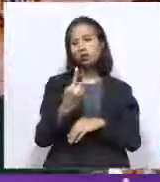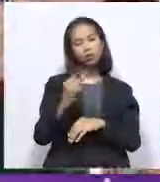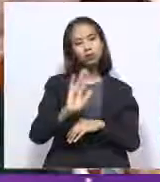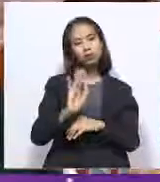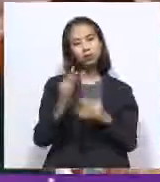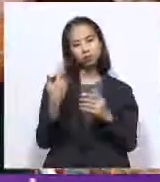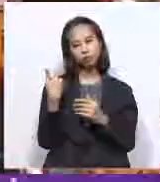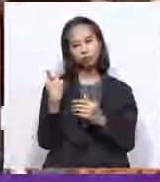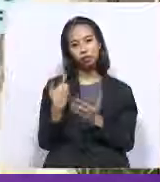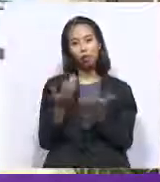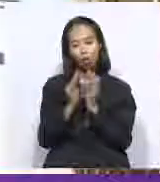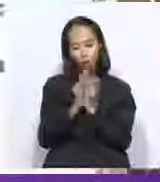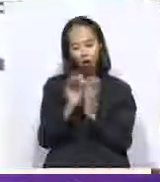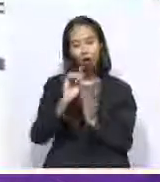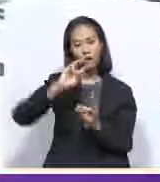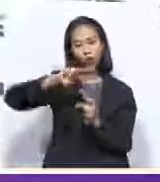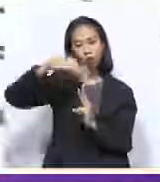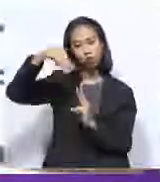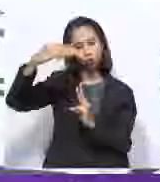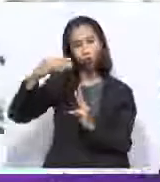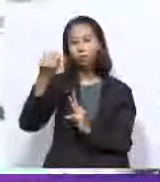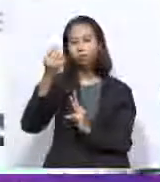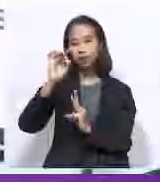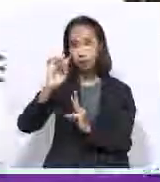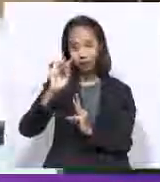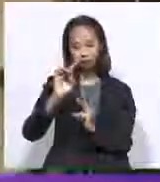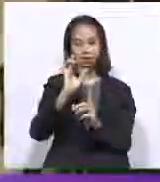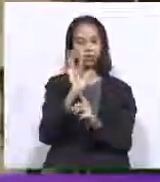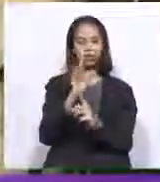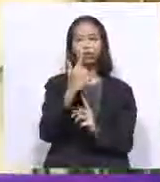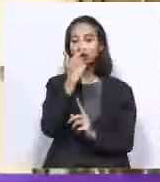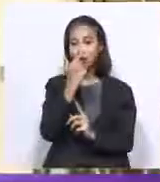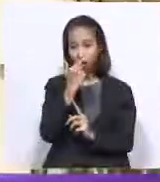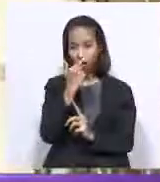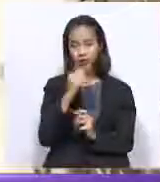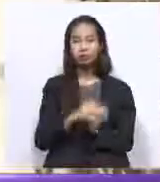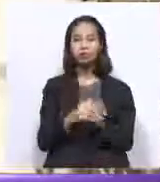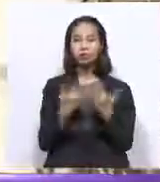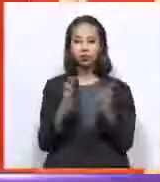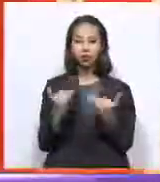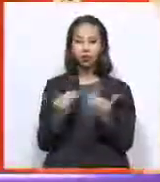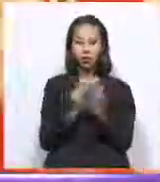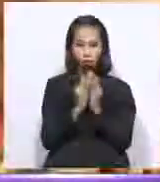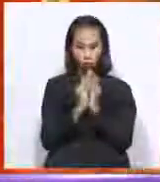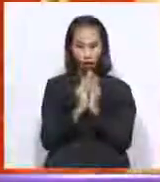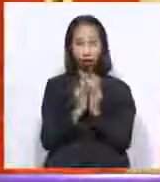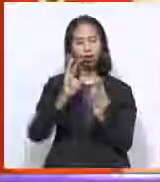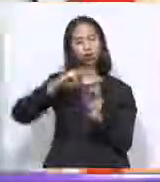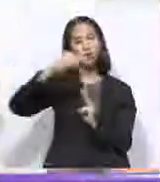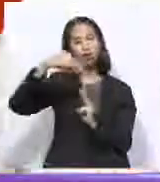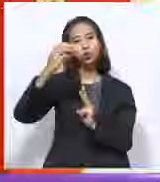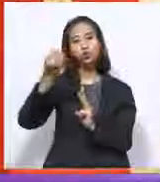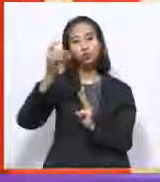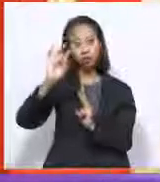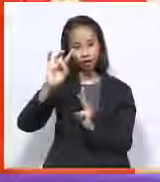การไหว้ก็มีใช้ธูป18ดอกและเทียนแดงคู่เป็นเครื่องสักการะวิธีสักการะนะคะก็คือไหว้ด้วยธูป18ด